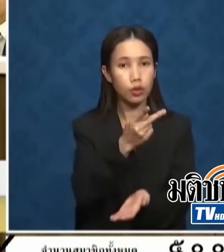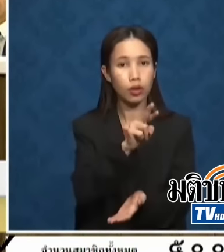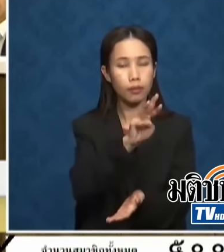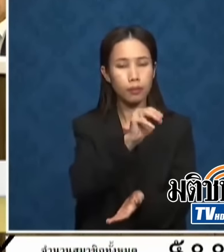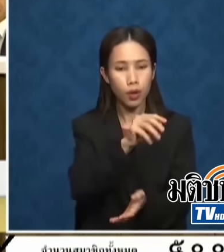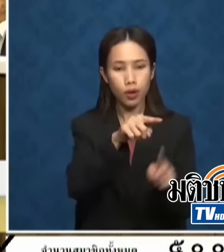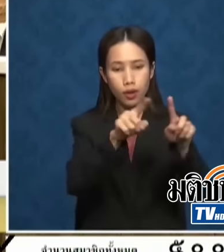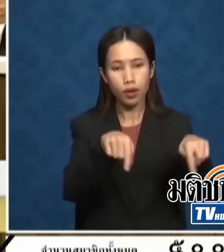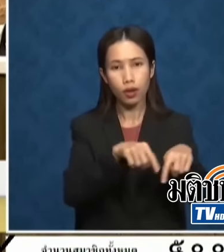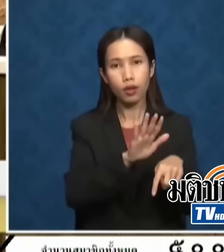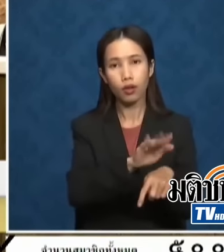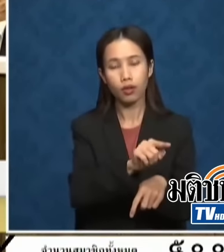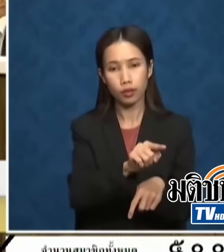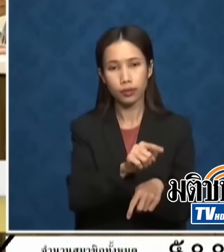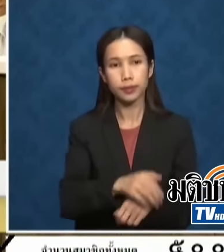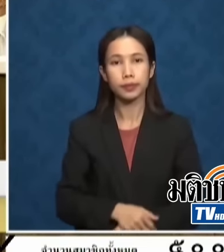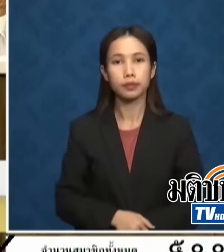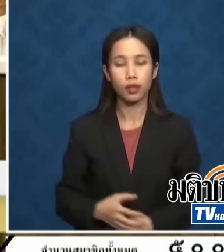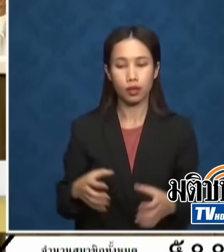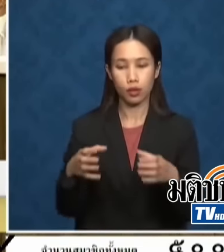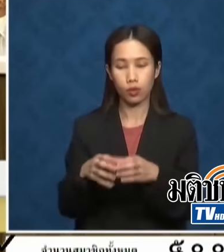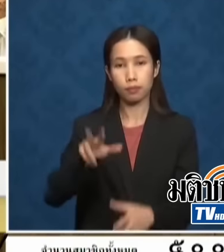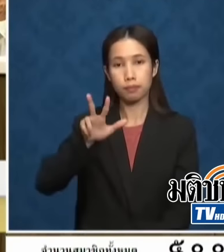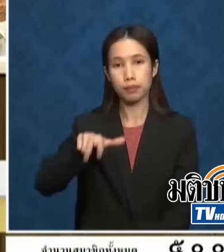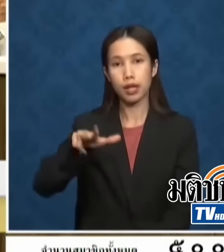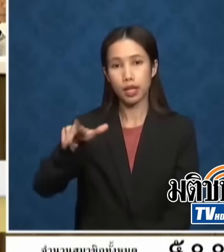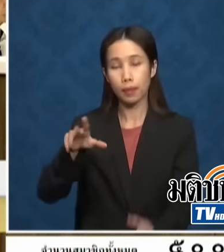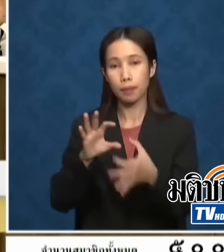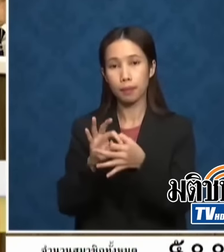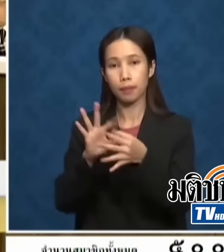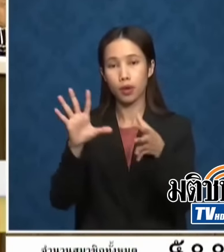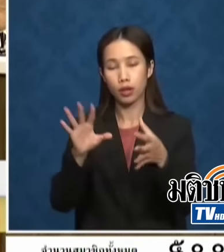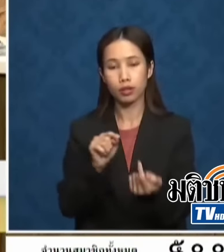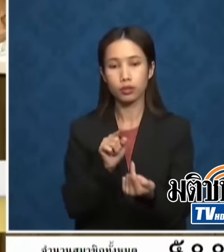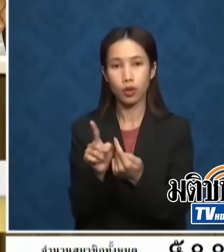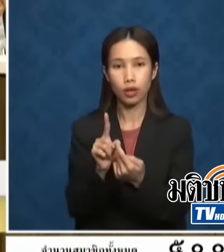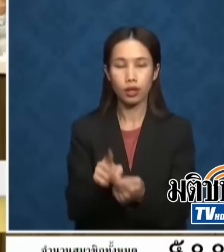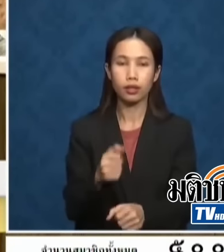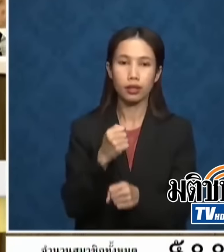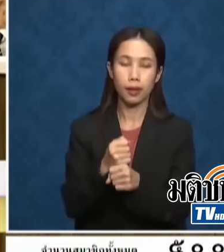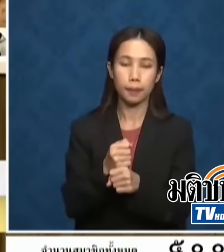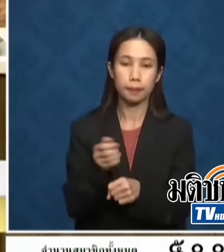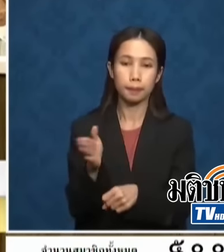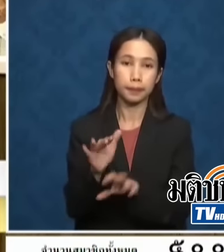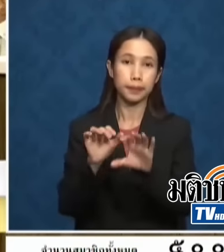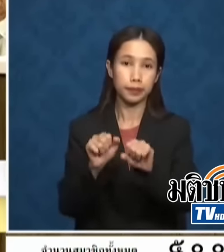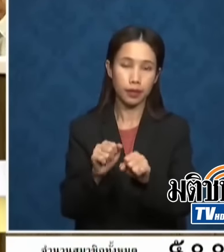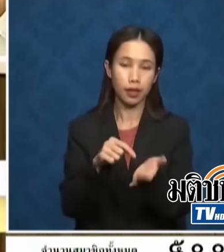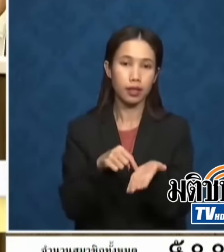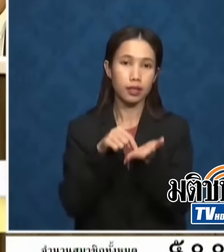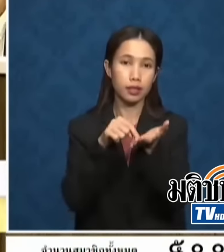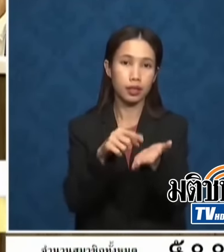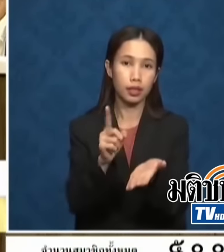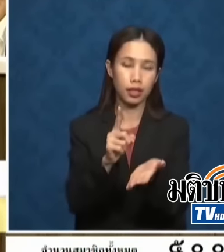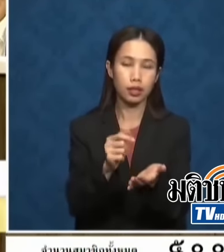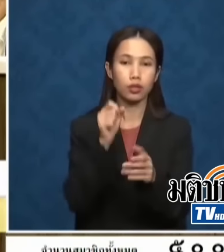ว่าร่างของพรรคเพื่อไทยปลดล็อกพระราชกำหนดประมงโดยเสนอ